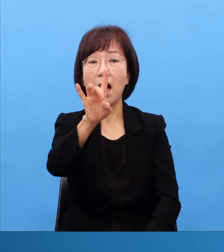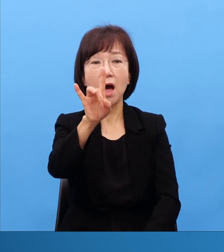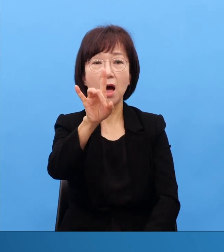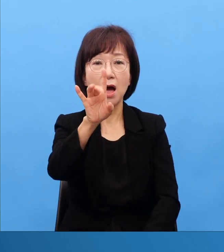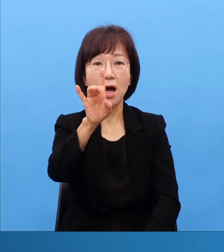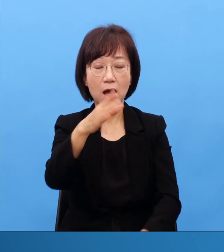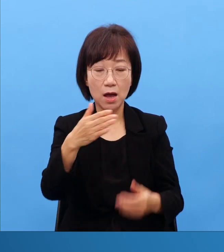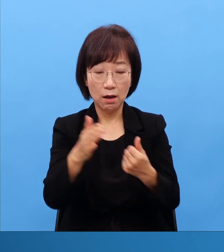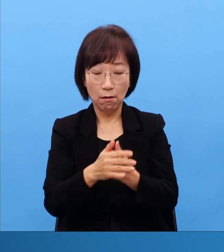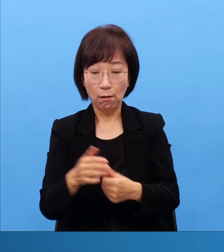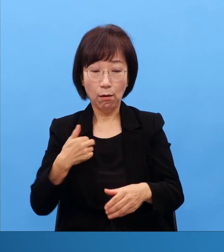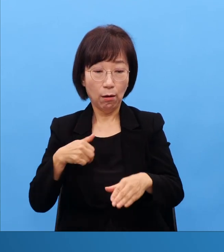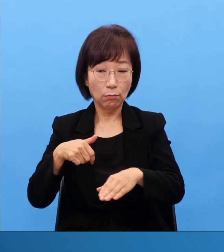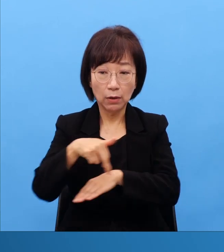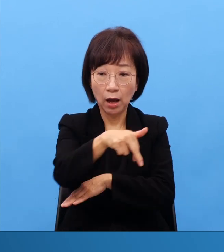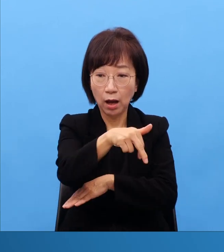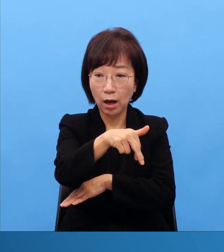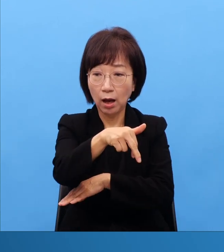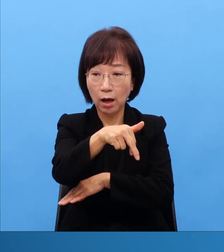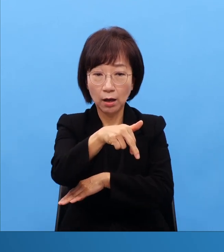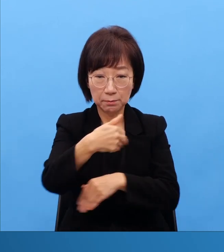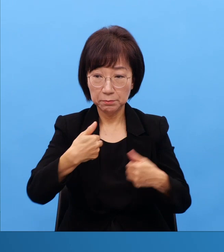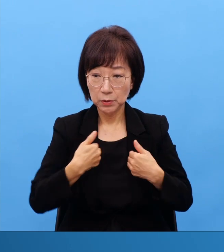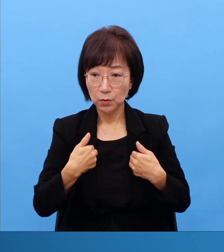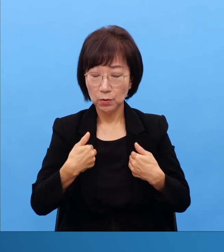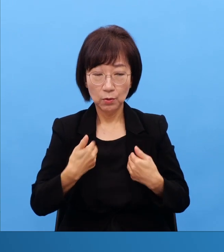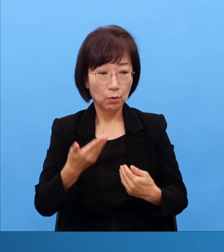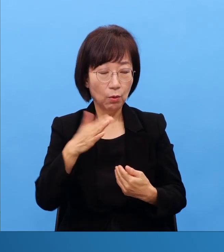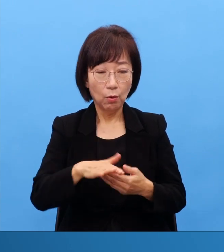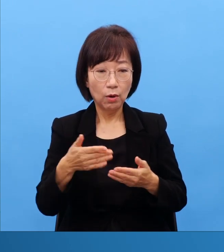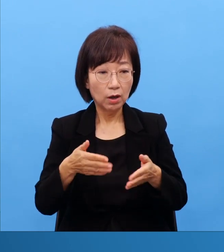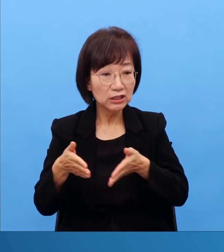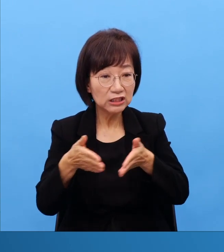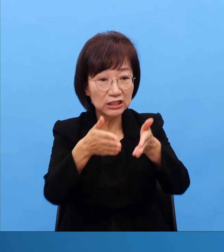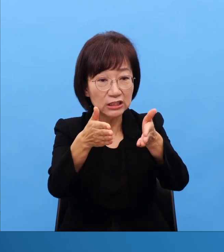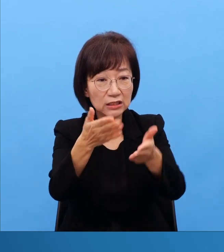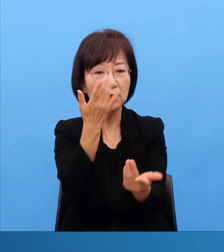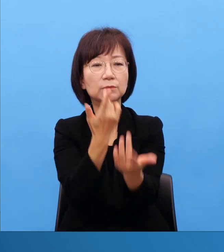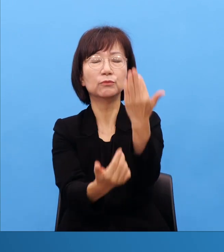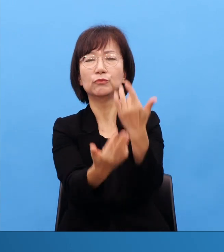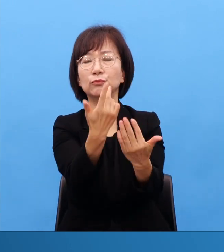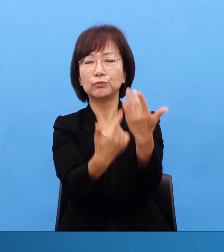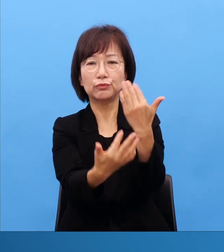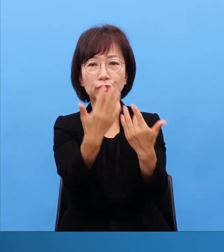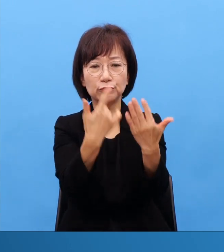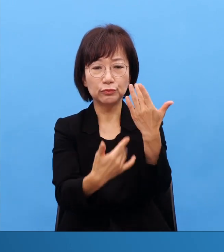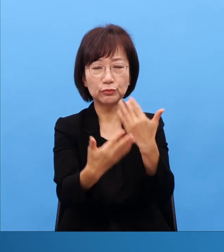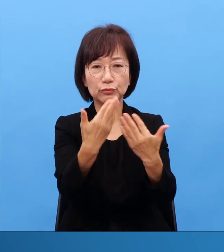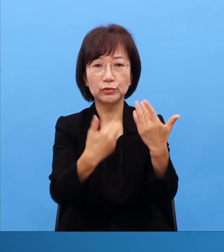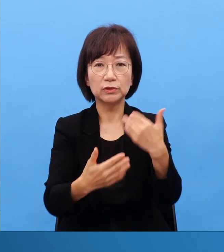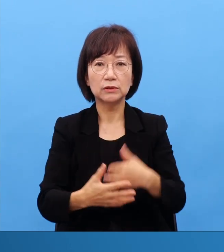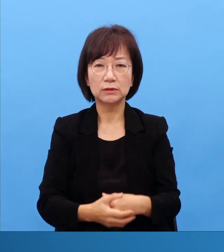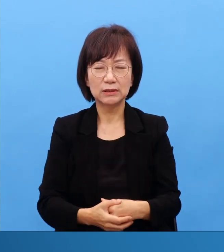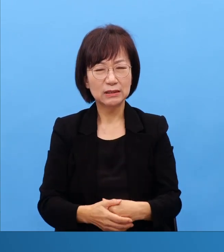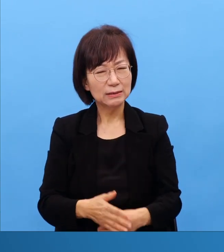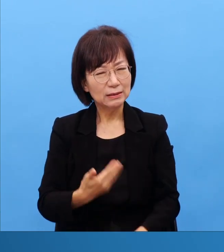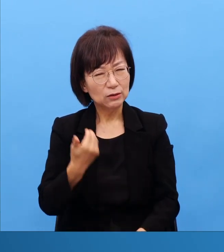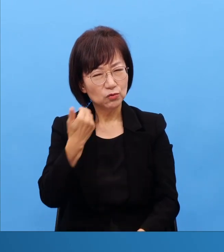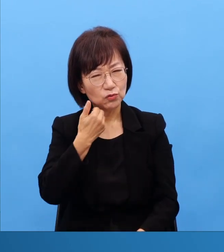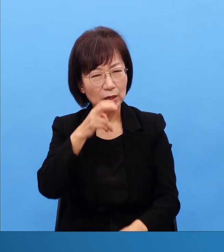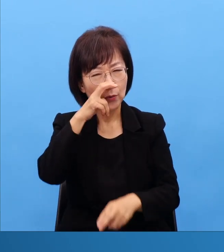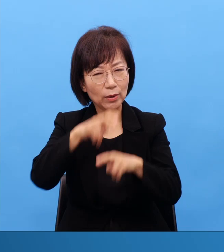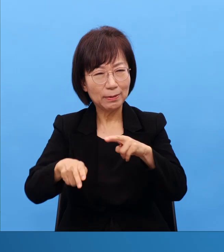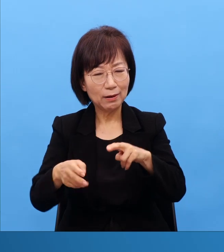길에 이제 불이 붙은 거예요. That was the only pathway out, but there were flames that had bursted out all over that area. 누가 이제 휘발유 붓고 이제